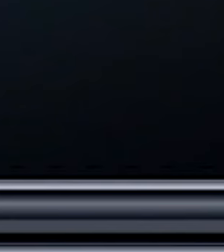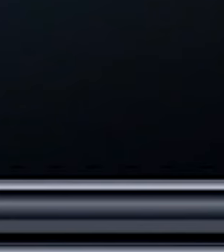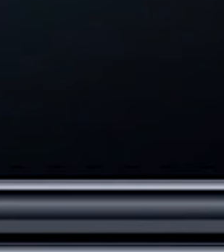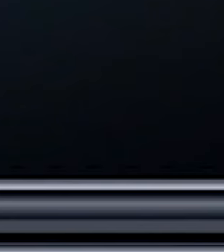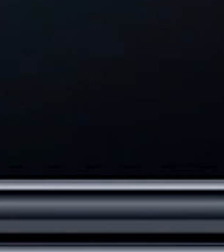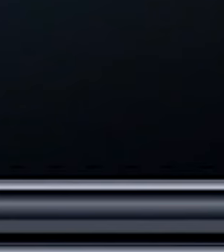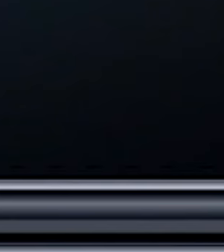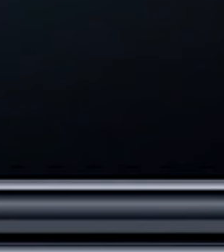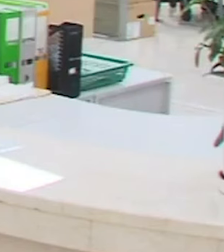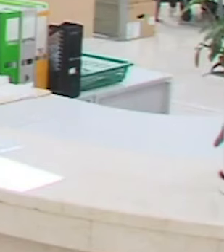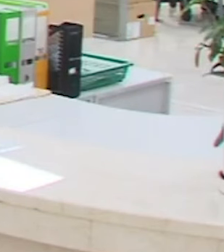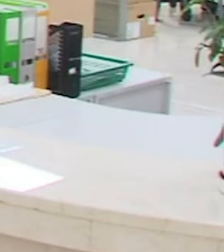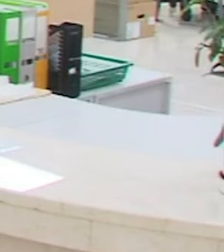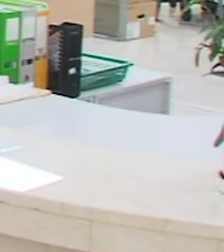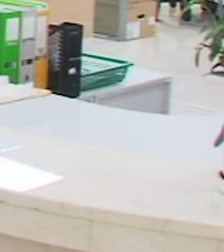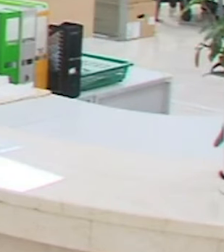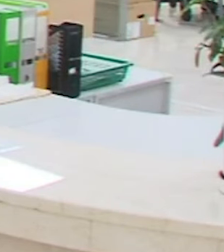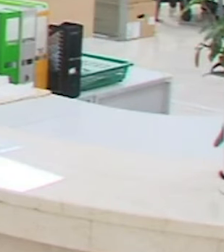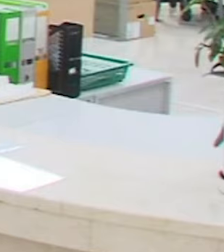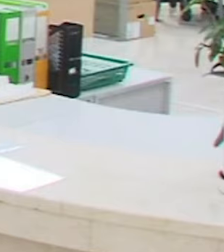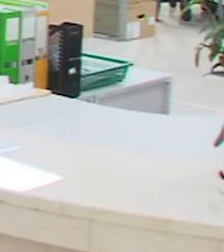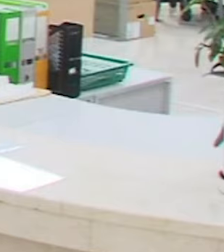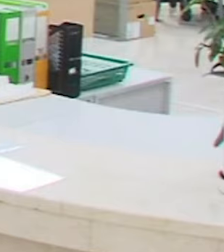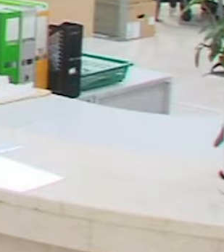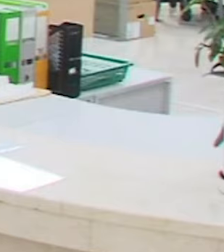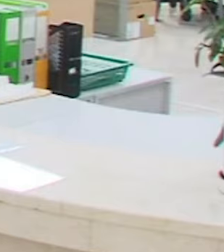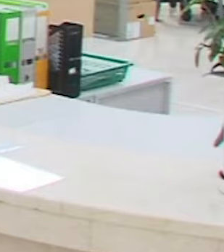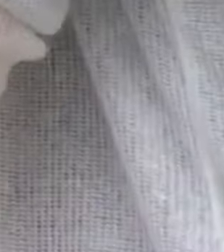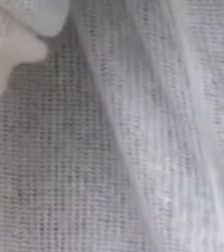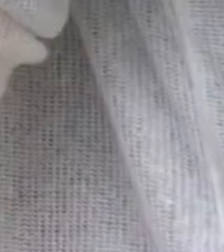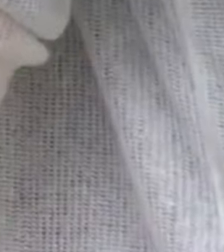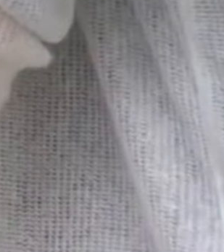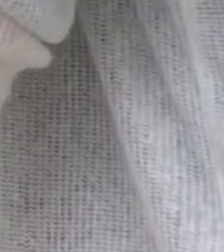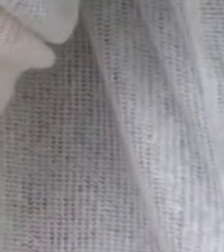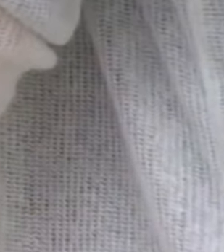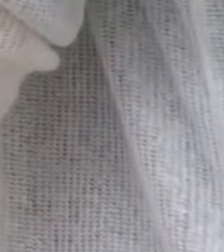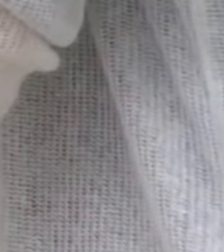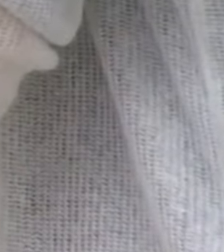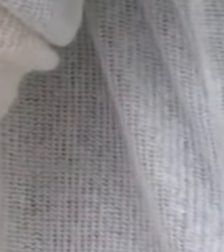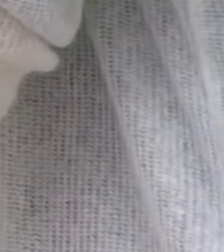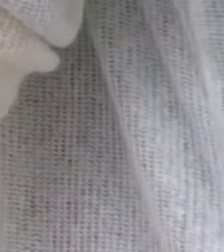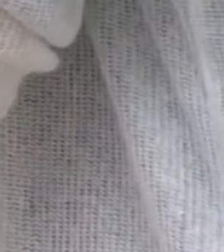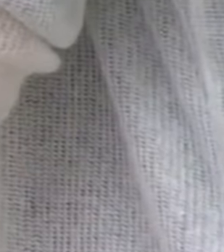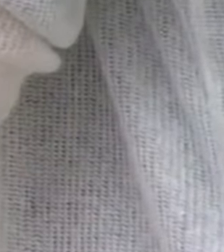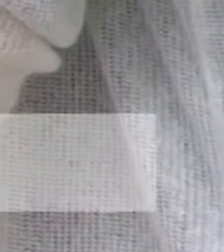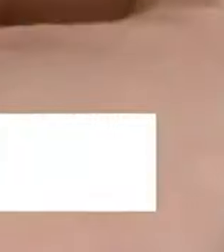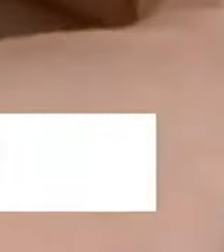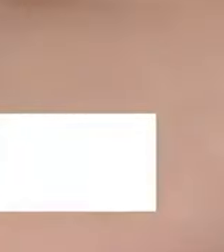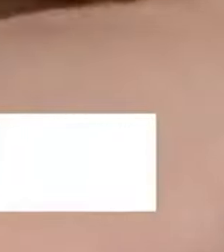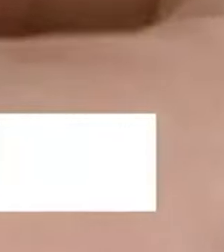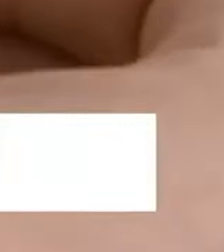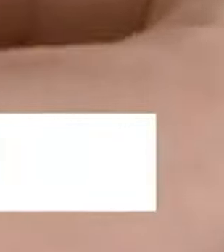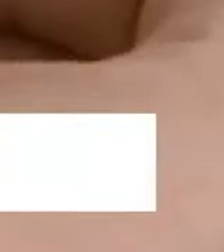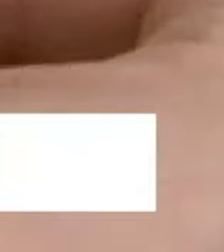못합니다. 2단계 스트레스 총부채 원리금 상환비율 시행으로 대출 한도가 줄어든 결과입니다.